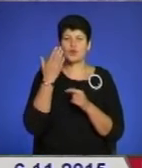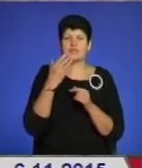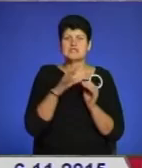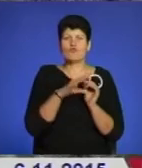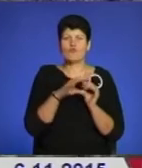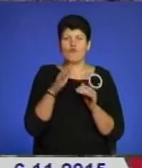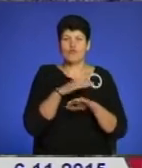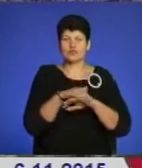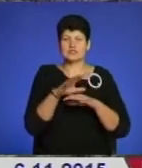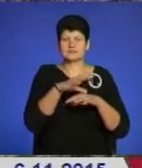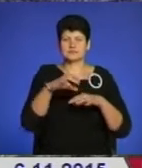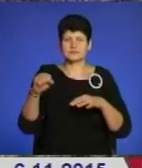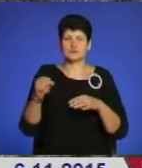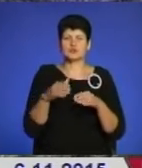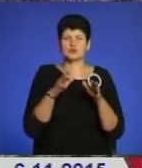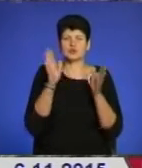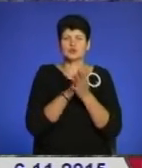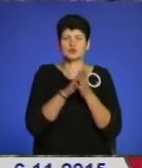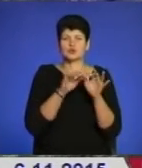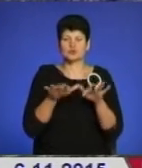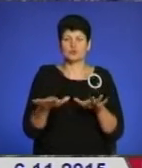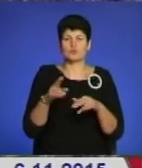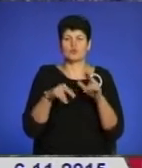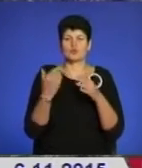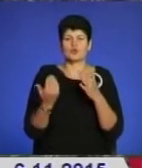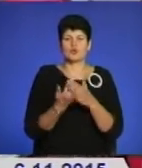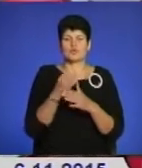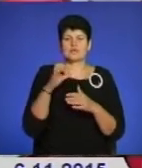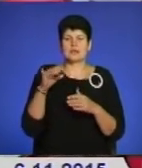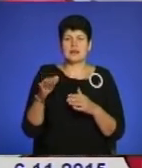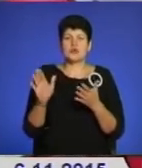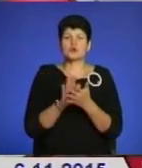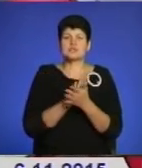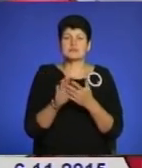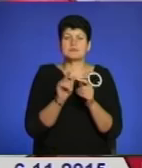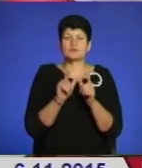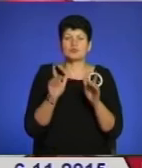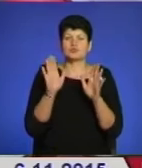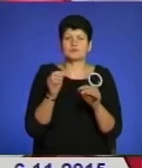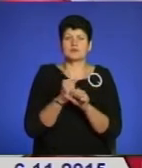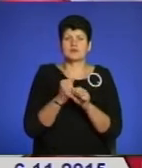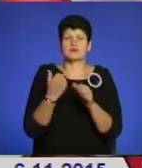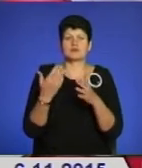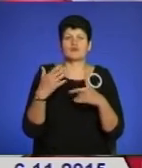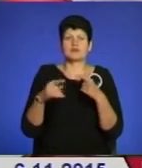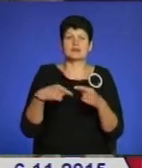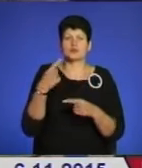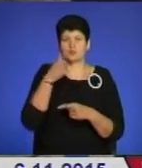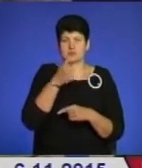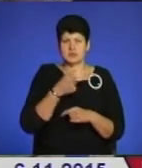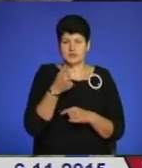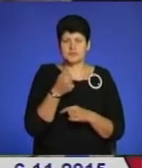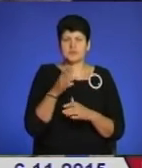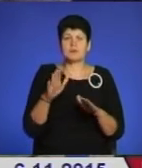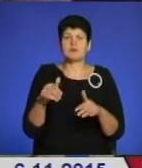заберуть стоки, тобто збудують каналізаційну насосну станцію. А над очисними спорудами працюватимуть вже наступного року.